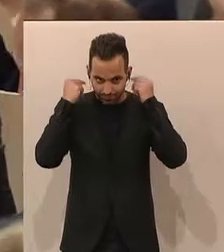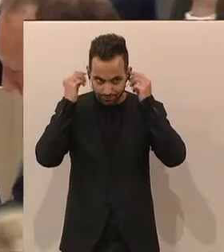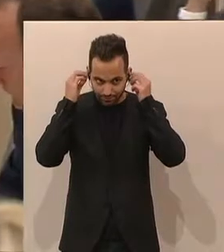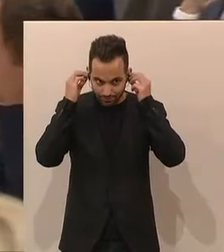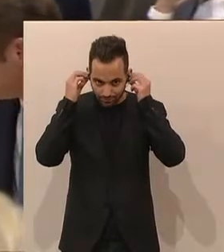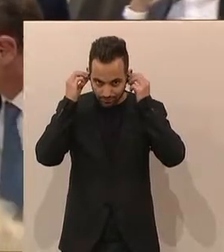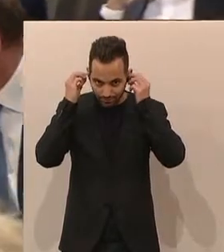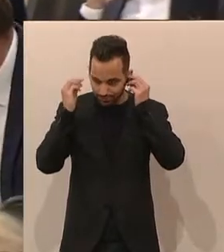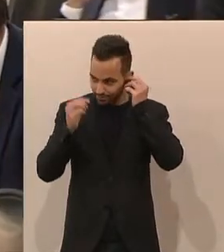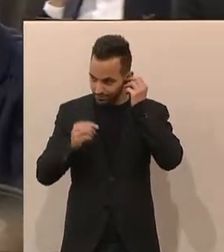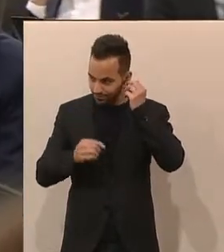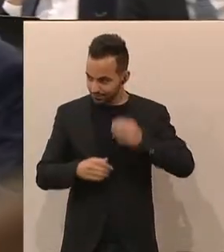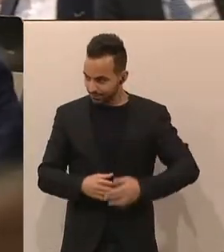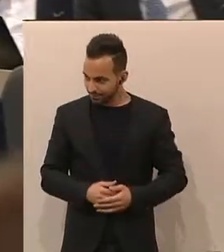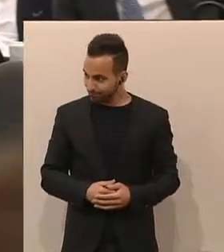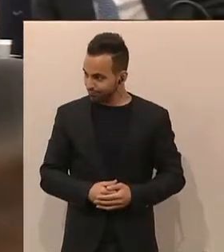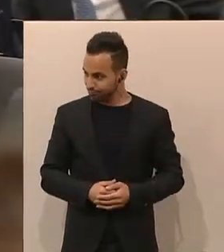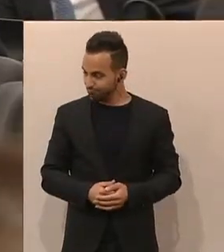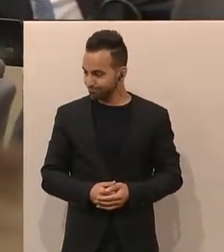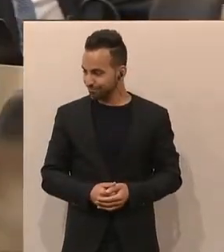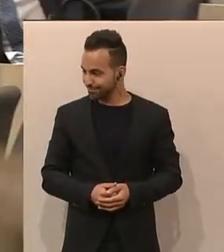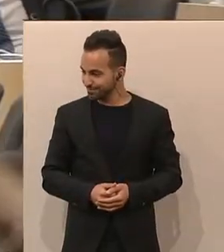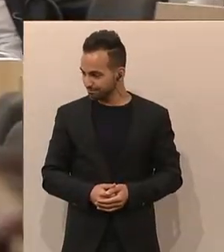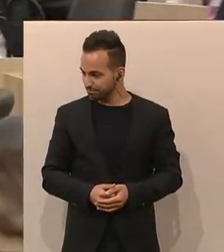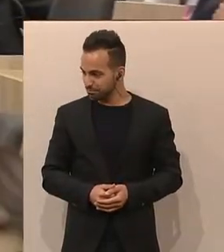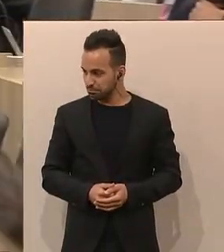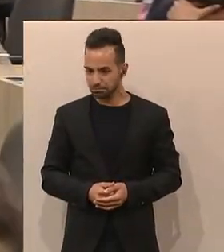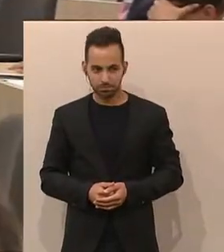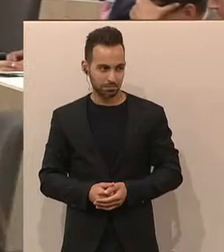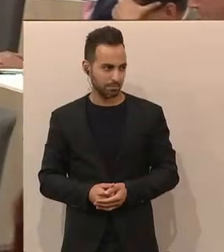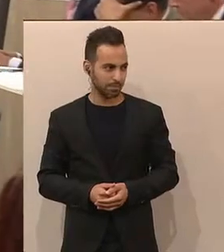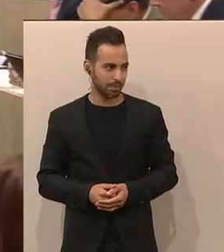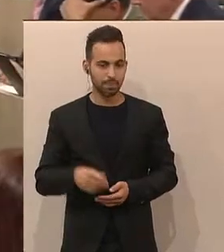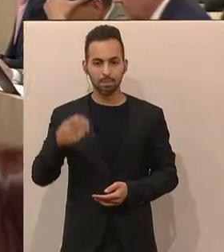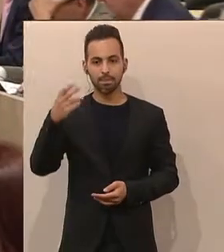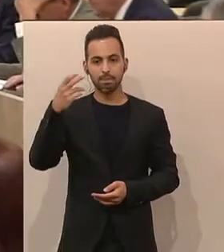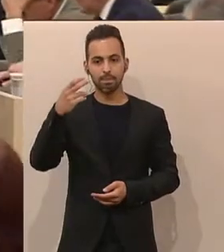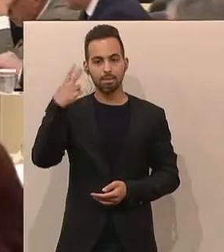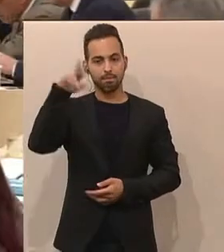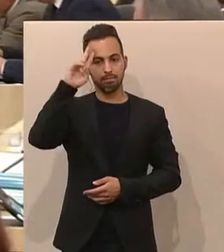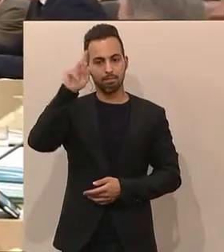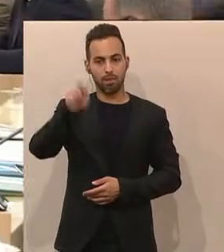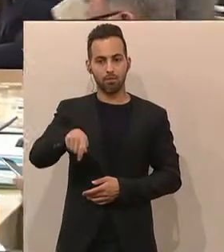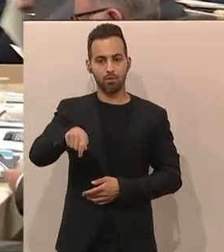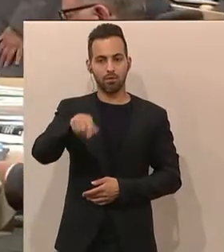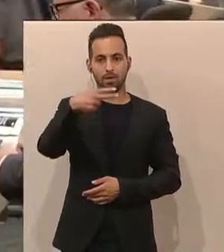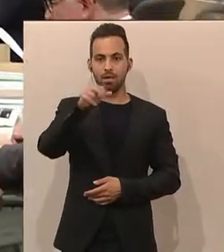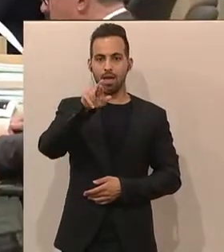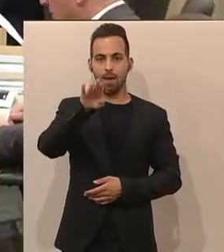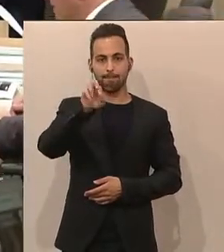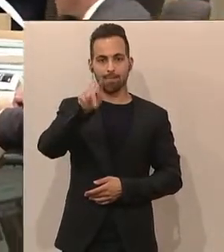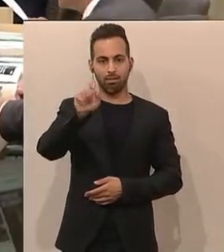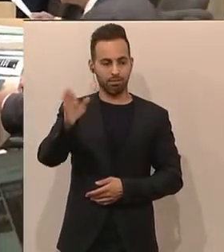Nächster Redner ist der Personalvertreter der Wiener Polizei, Werner Herbert von der FPÖ.